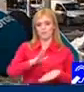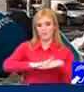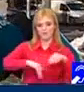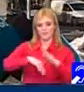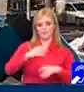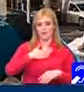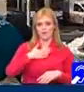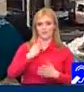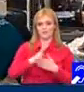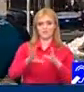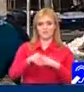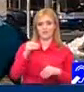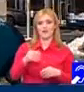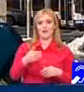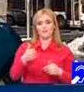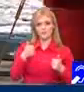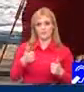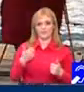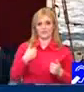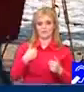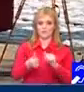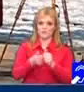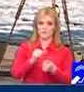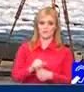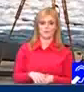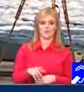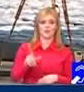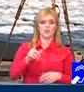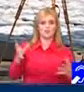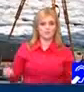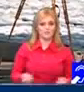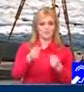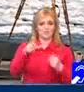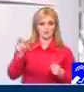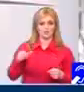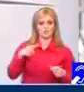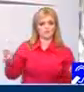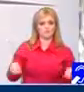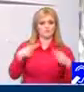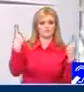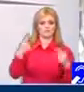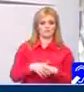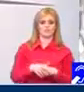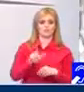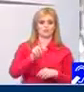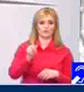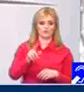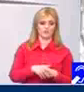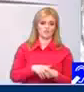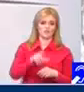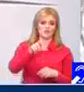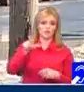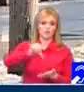și ar fi bine schimbi lucrurile spre bine. Pentru a promova participarea civică și electorală, reprezentanții Promolex organizează